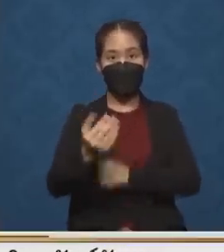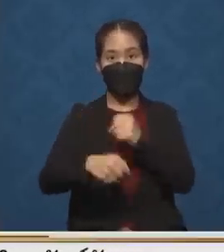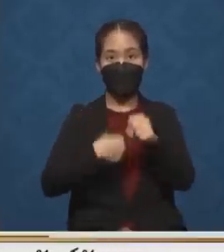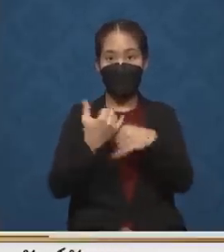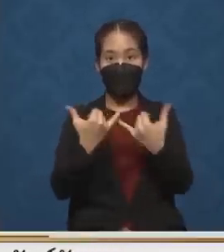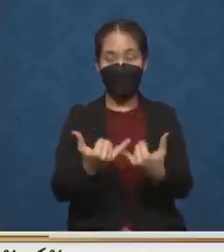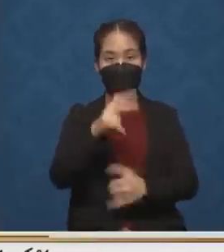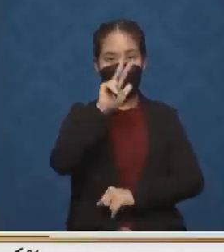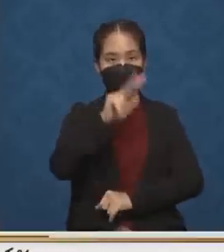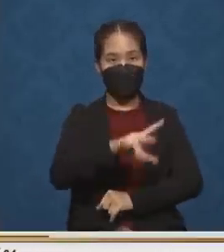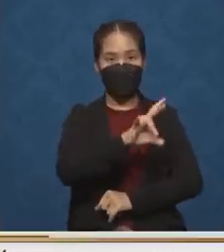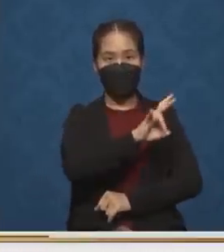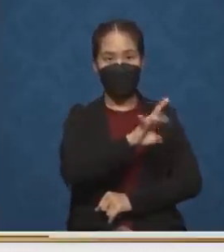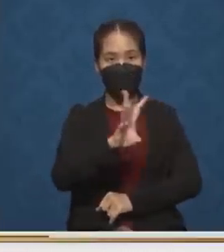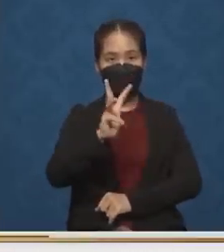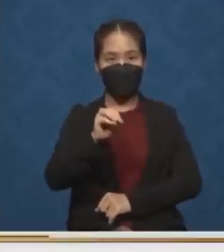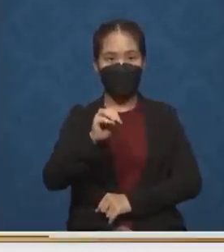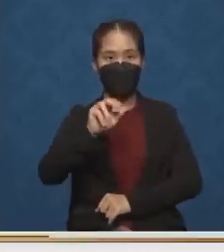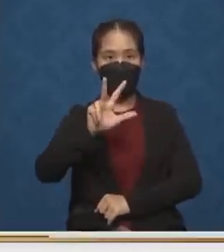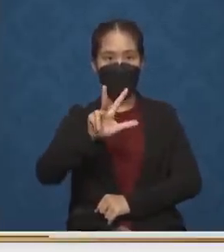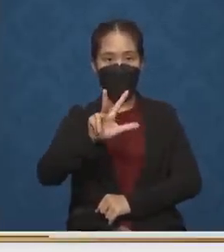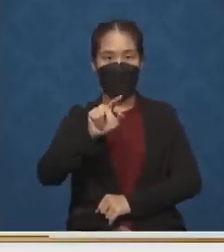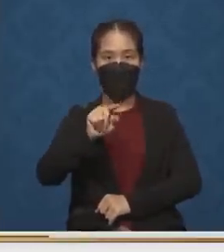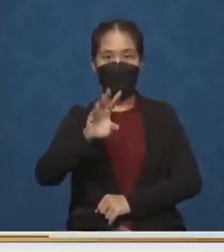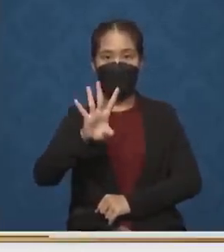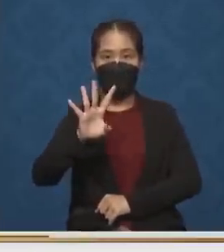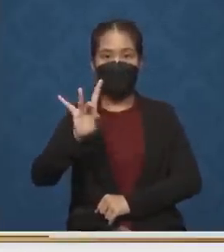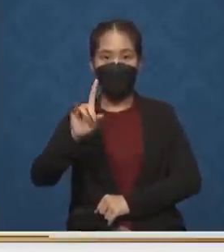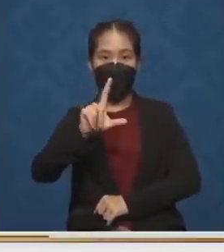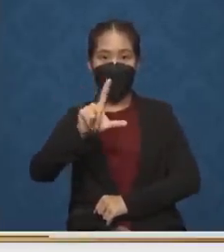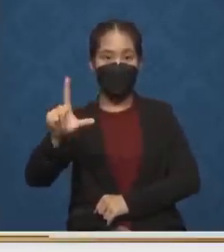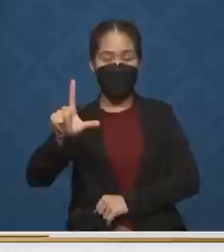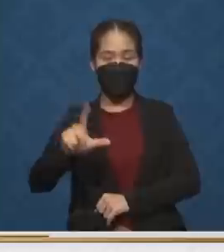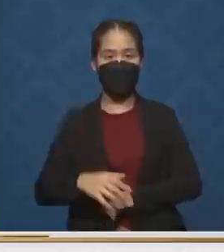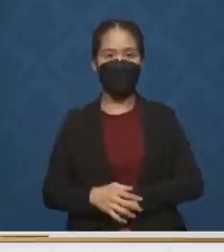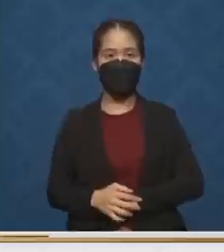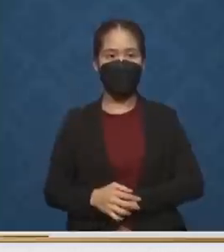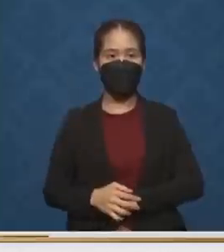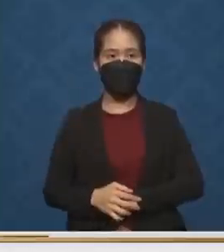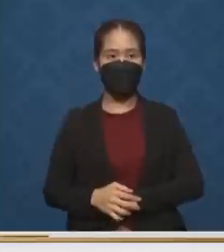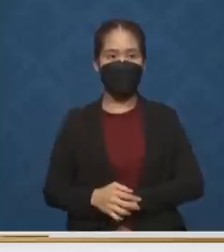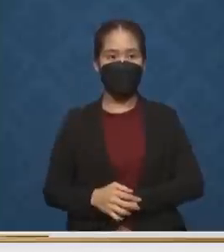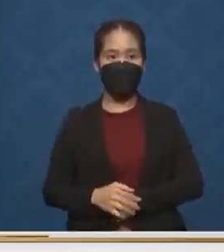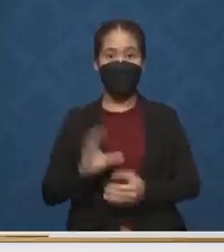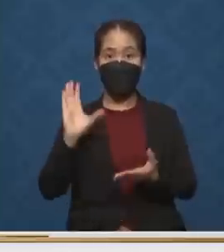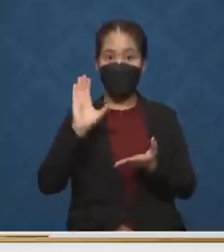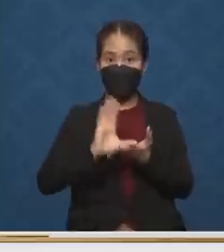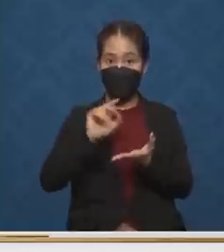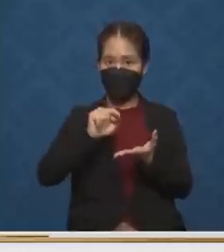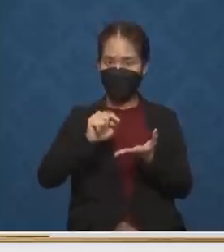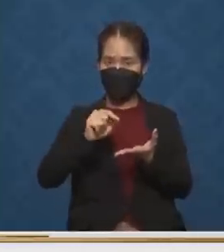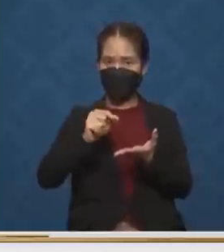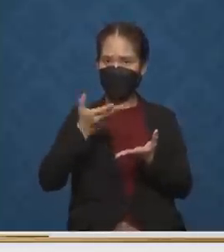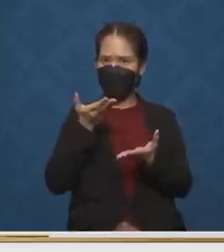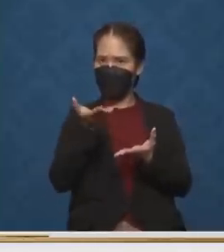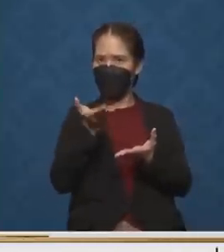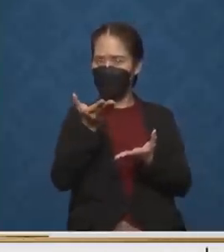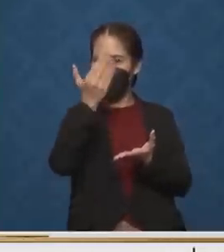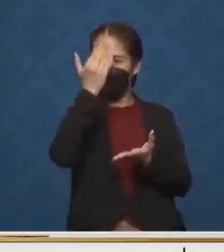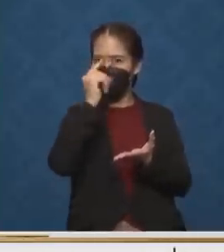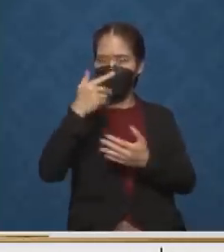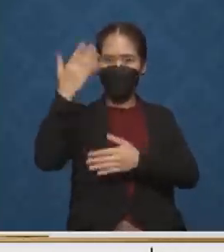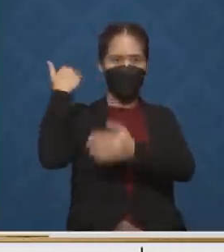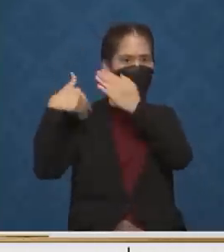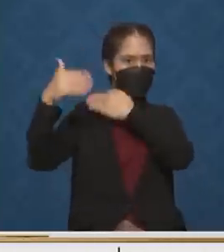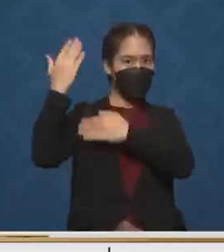3,763.48 ล้านบาทงบประมาณนี้ขอไปใช้ทำอะไรและประวตที่ผ่านมา